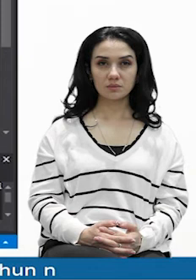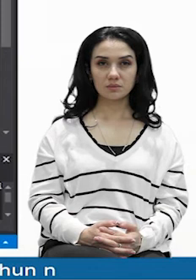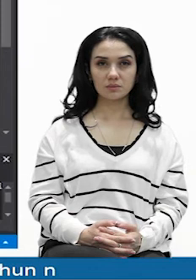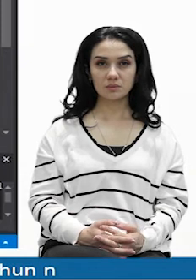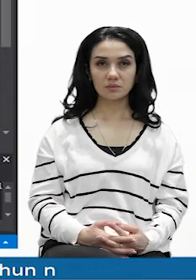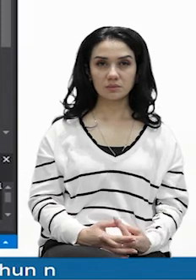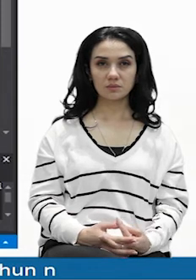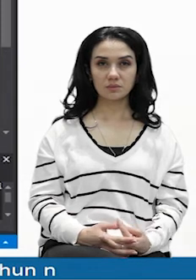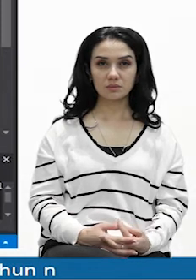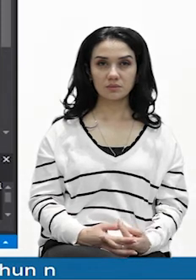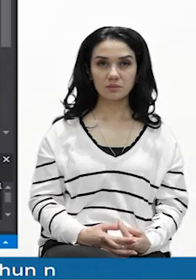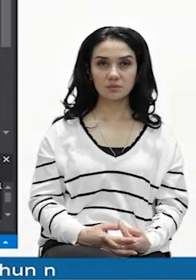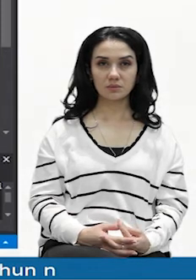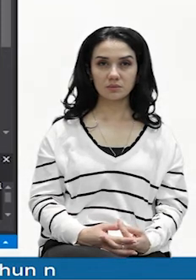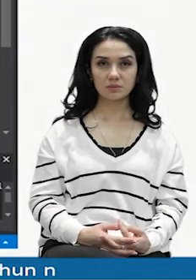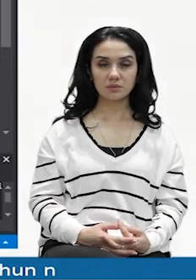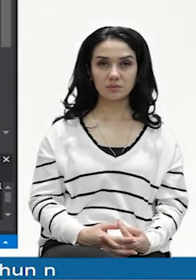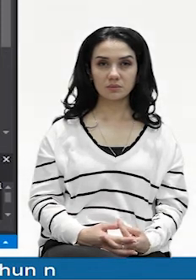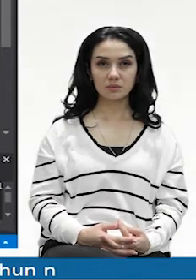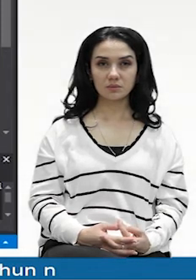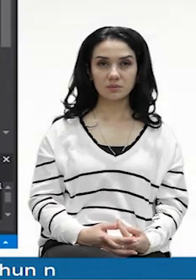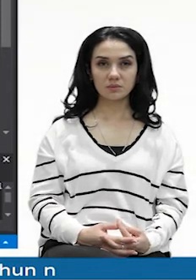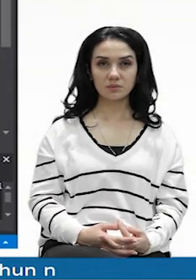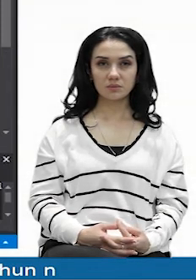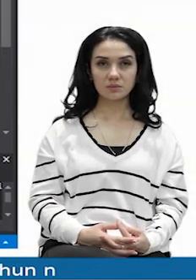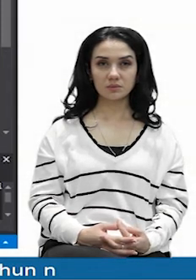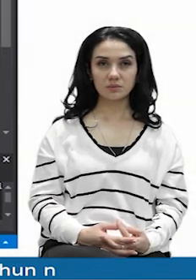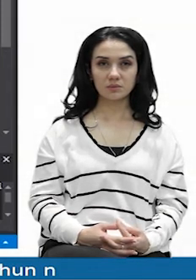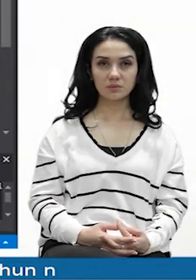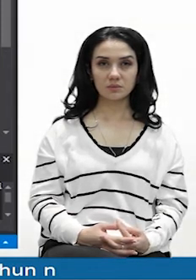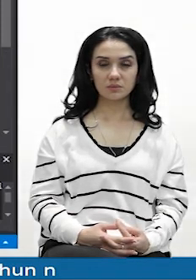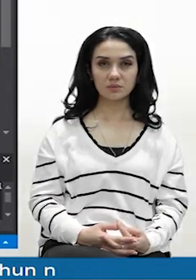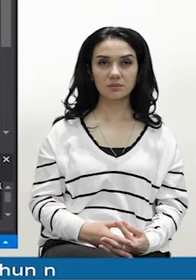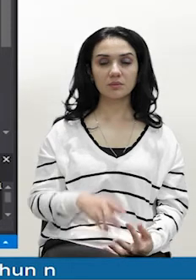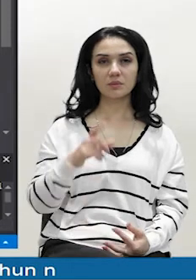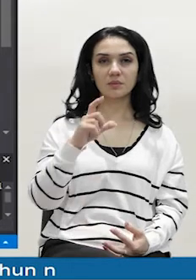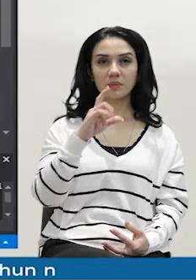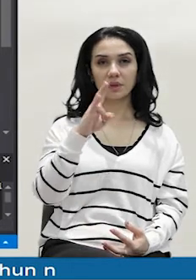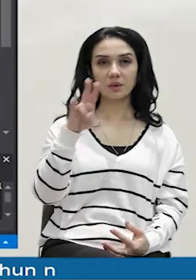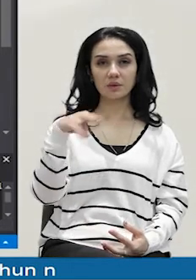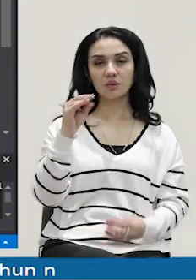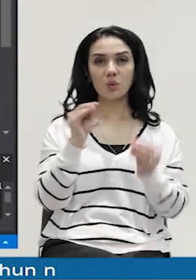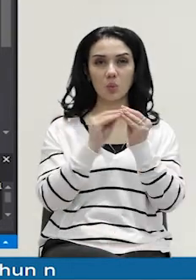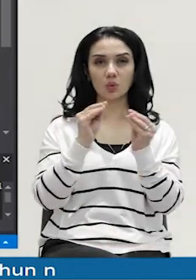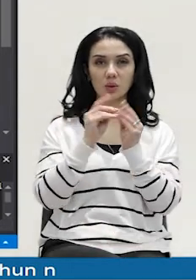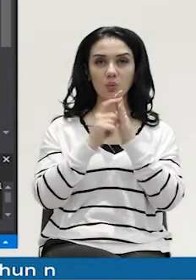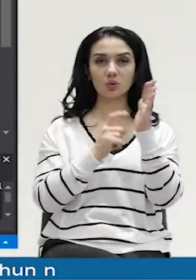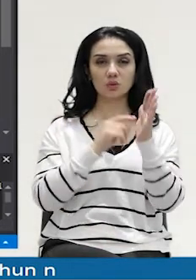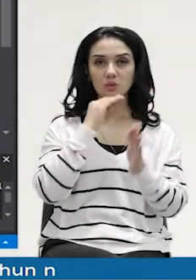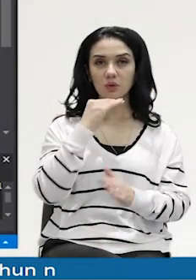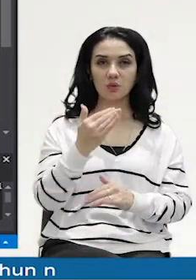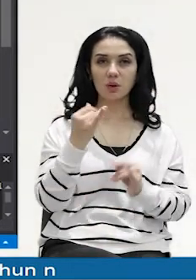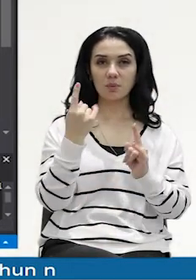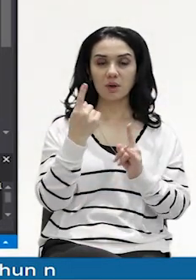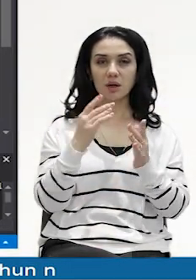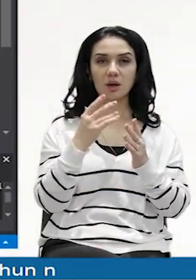Hop, 10 deb beraman. 10 10 ya'ni o'nlar xonasini topish uchun endi 10 ga bo'lishimiz kifoya. Endi